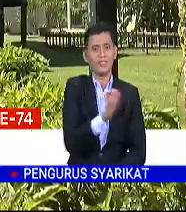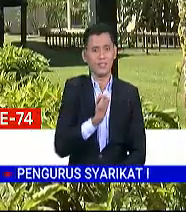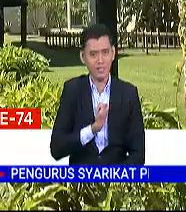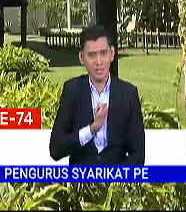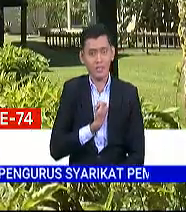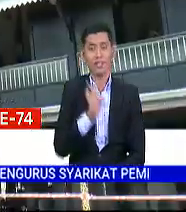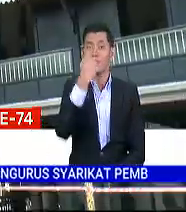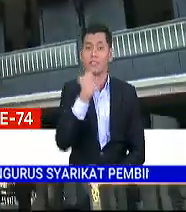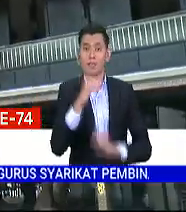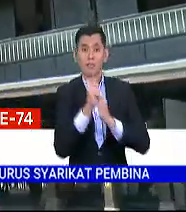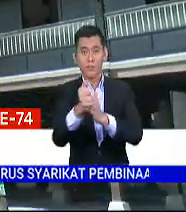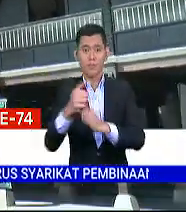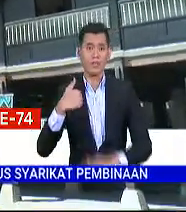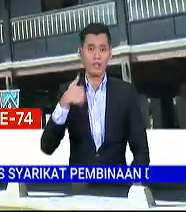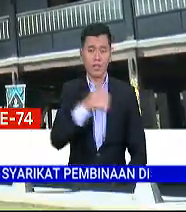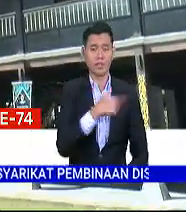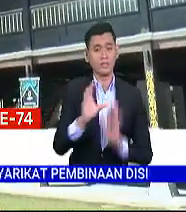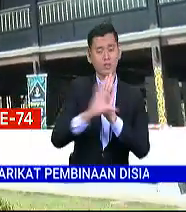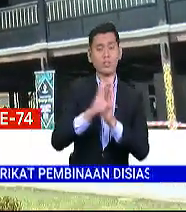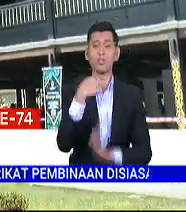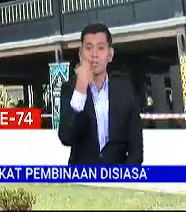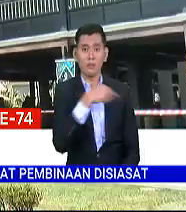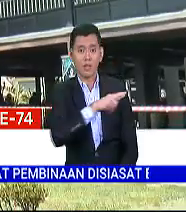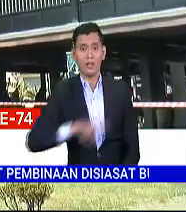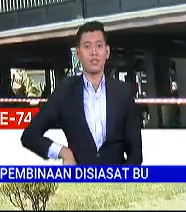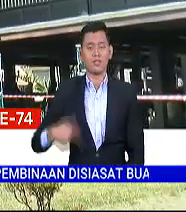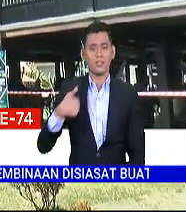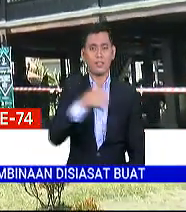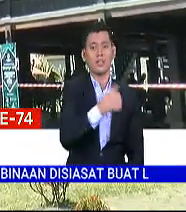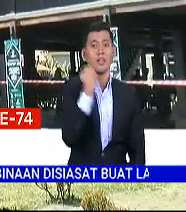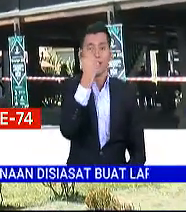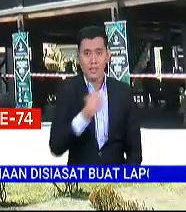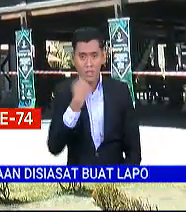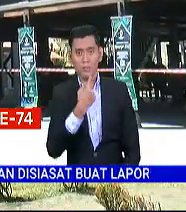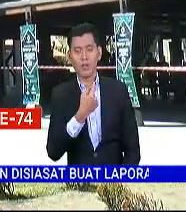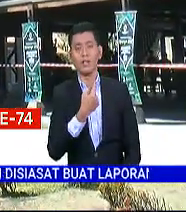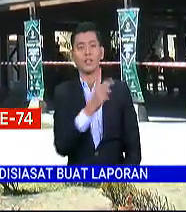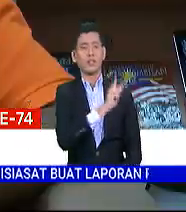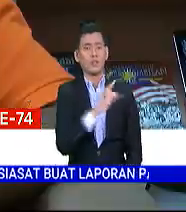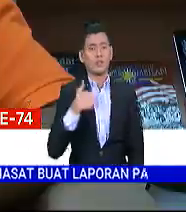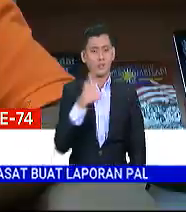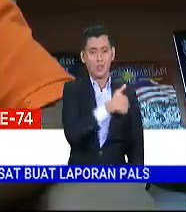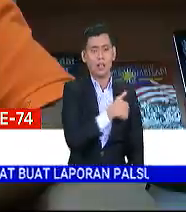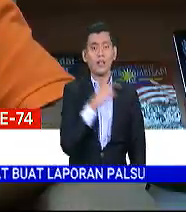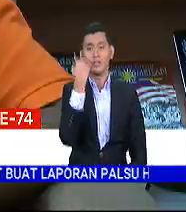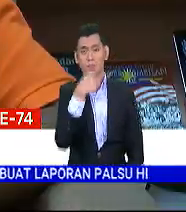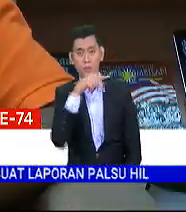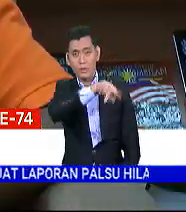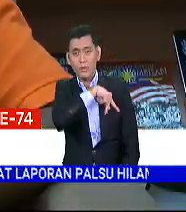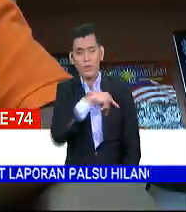siapa kepimpinan kita terisi, berarti raja. Siapa raja kita? Siapa undang kita? Siapa penghulu kita? Yang